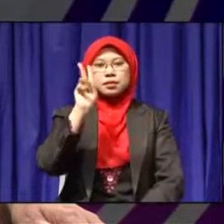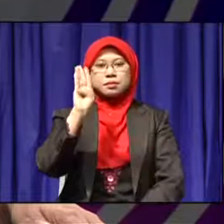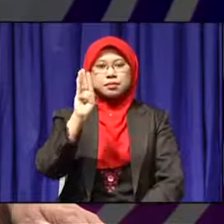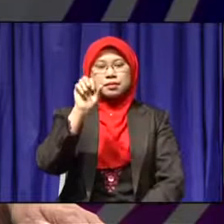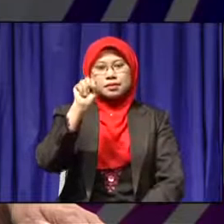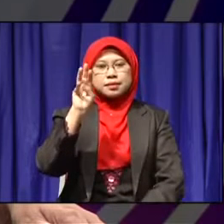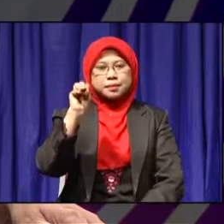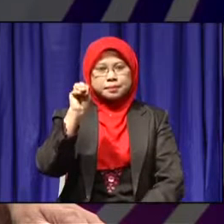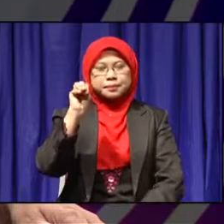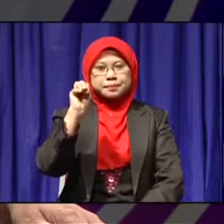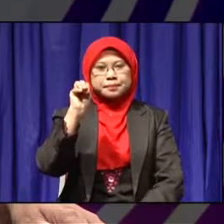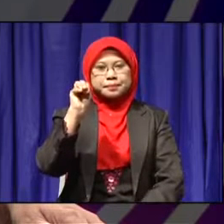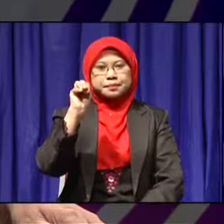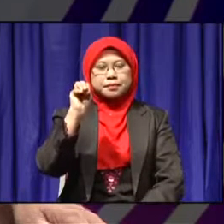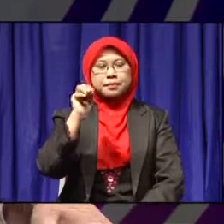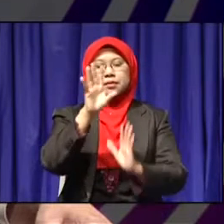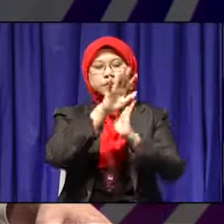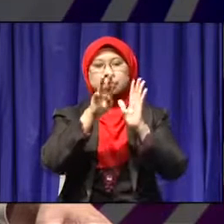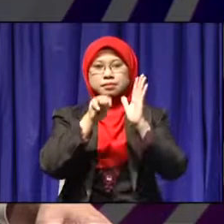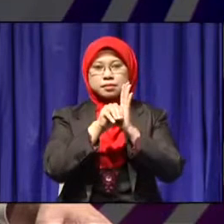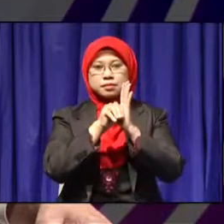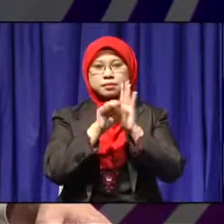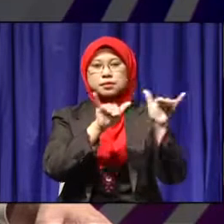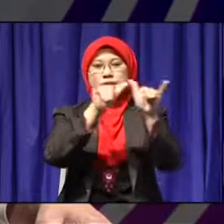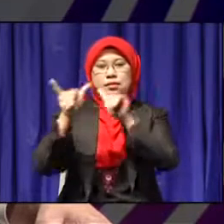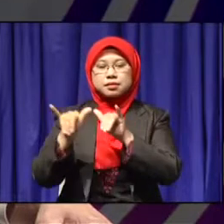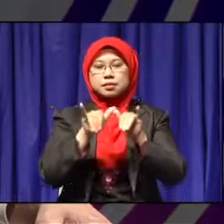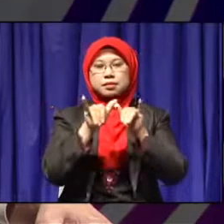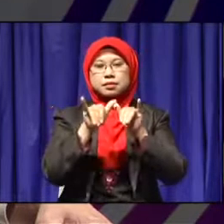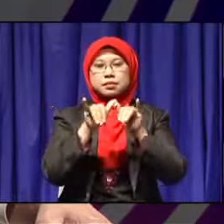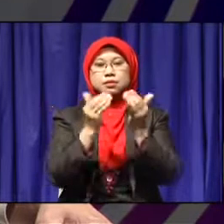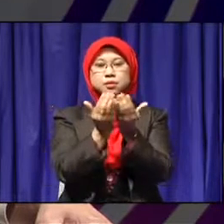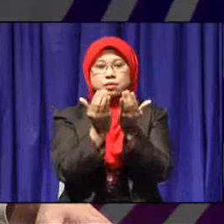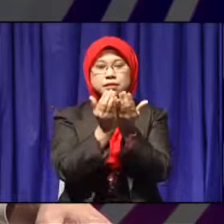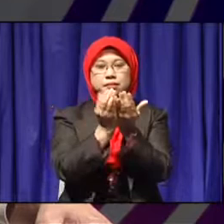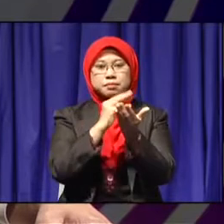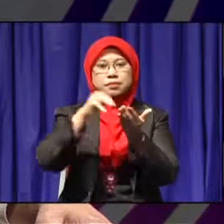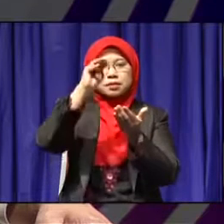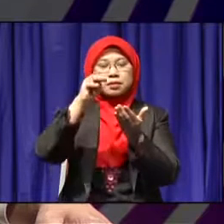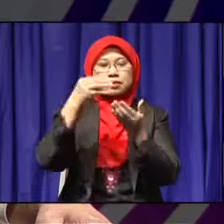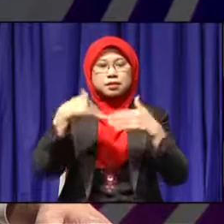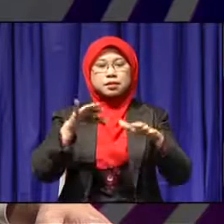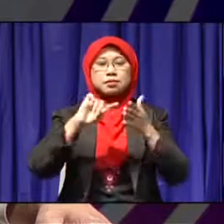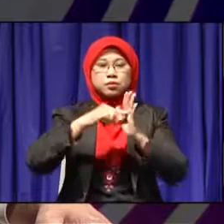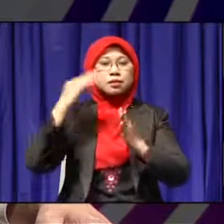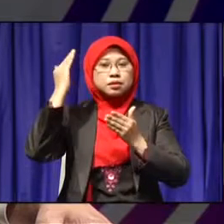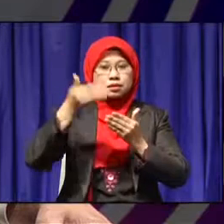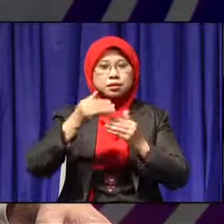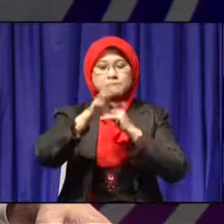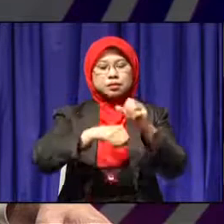jadi gebyok Kudus helm standart Sekolah Menengah telah mulai diperkenalkan mulai tahun